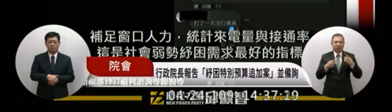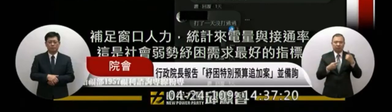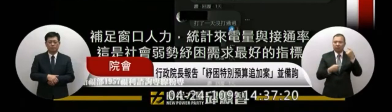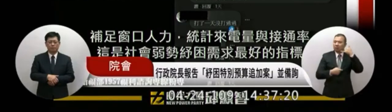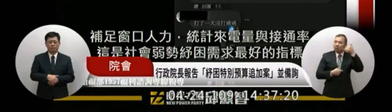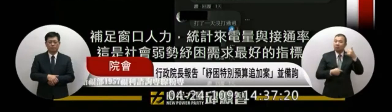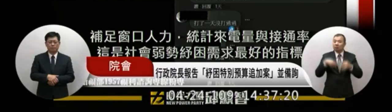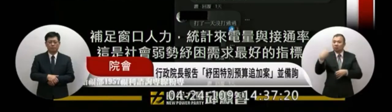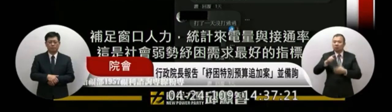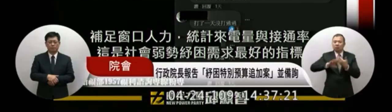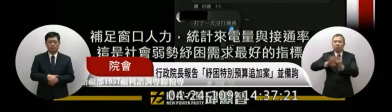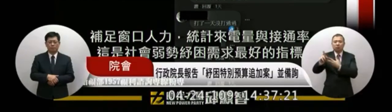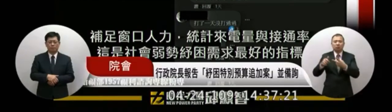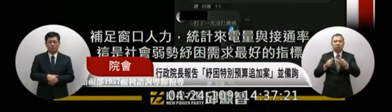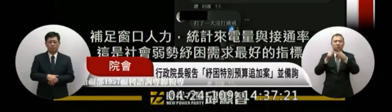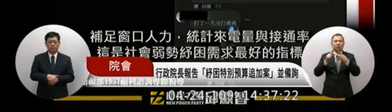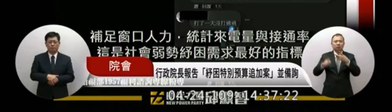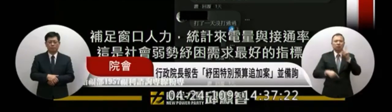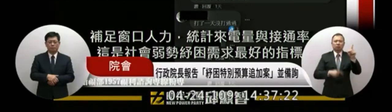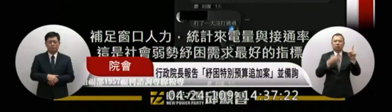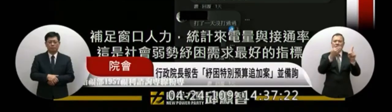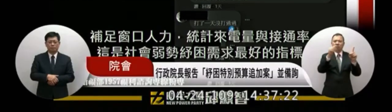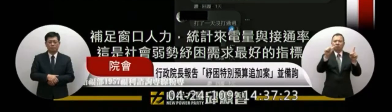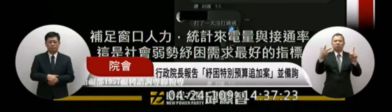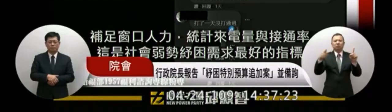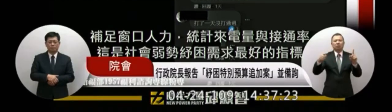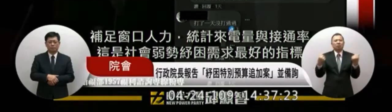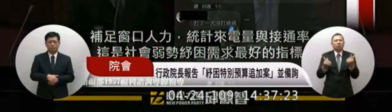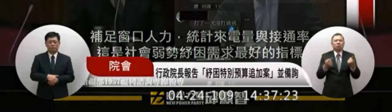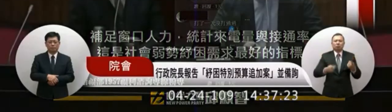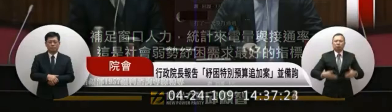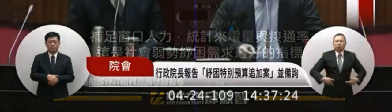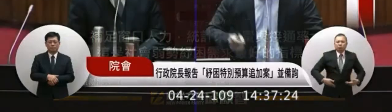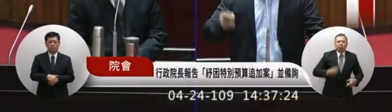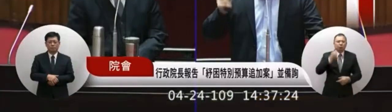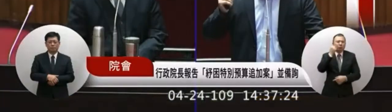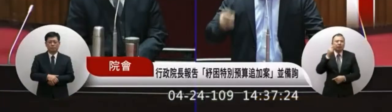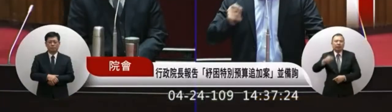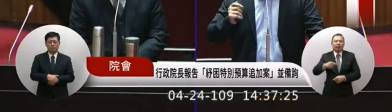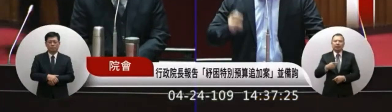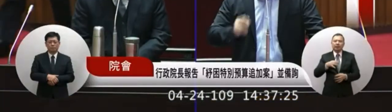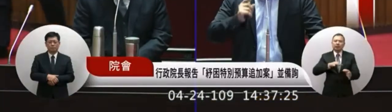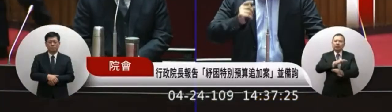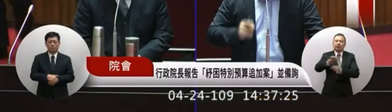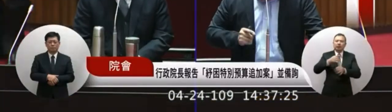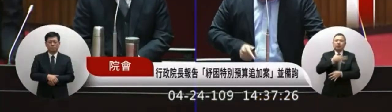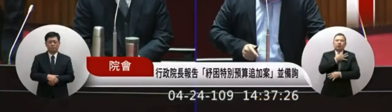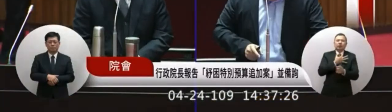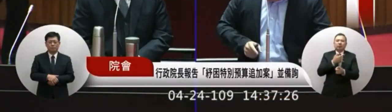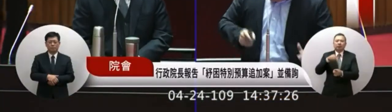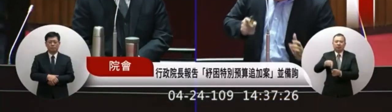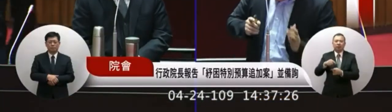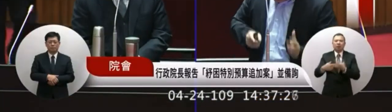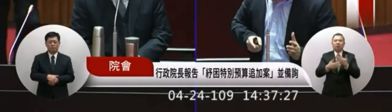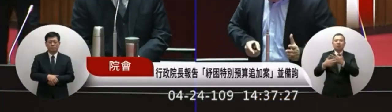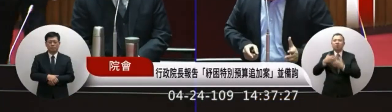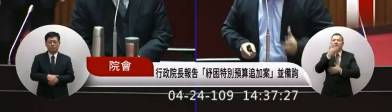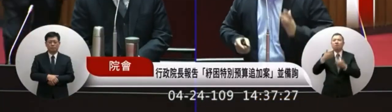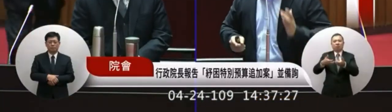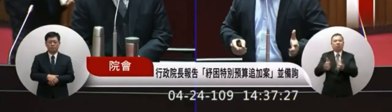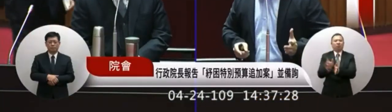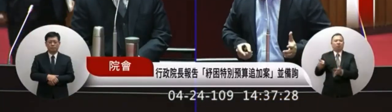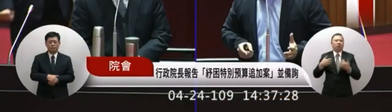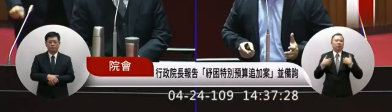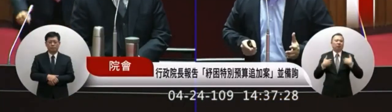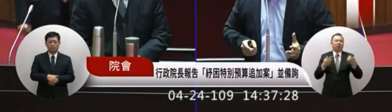1957，1957其实就是讲请急难救助诶，即卫福部诶。好，那1957的部分，你看遮吼，作者拢